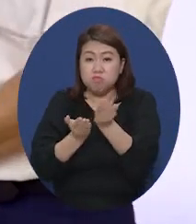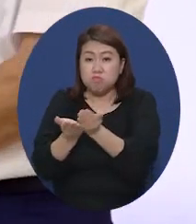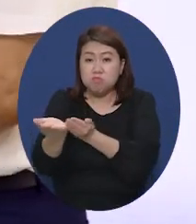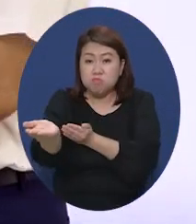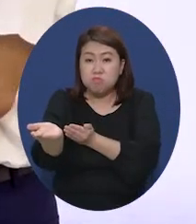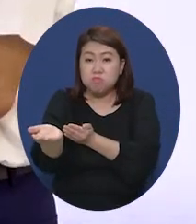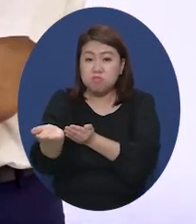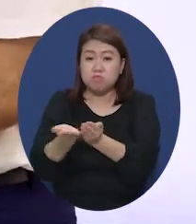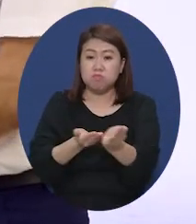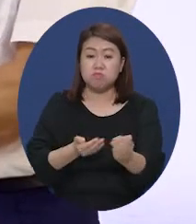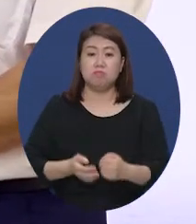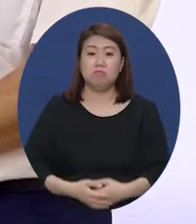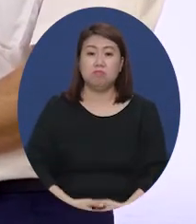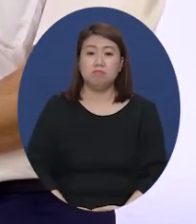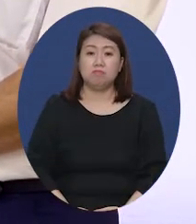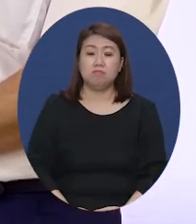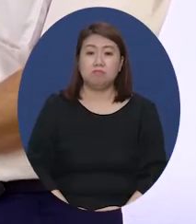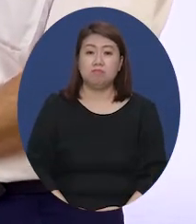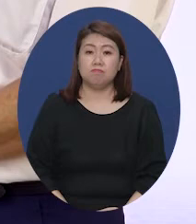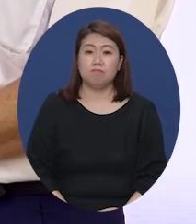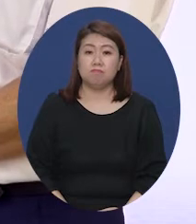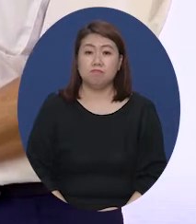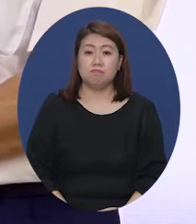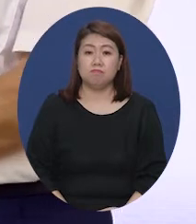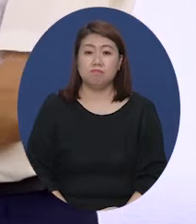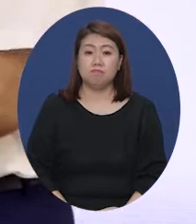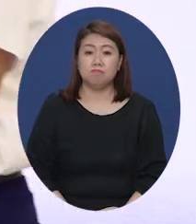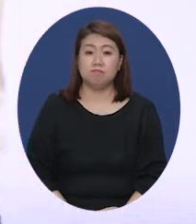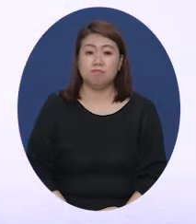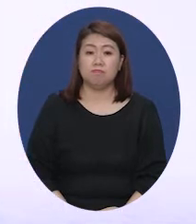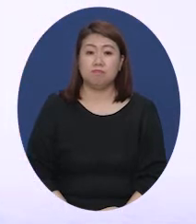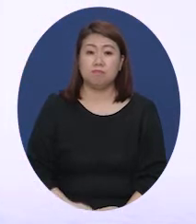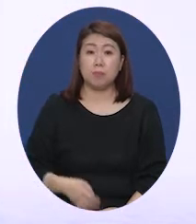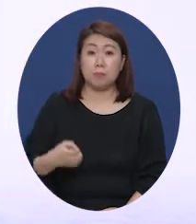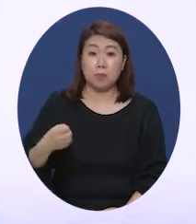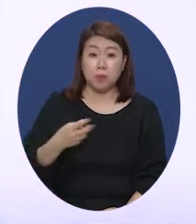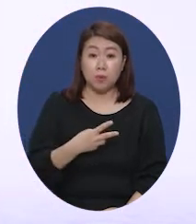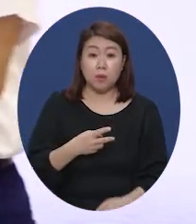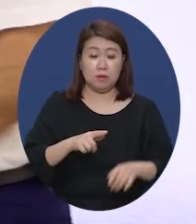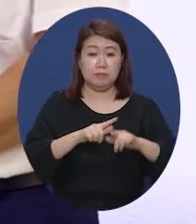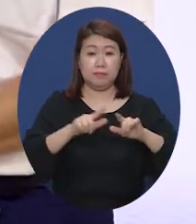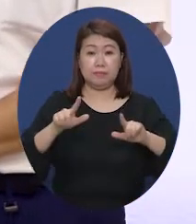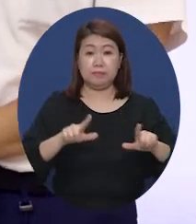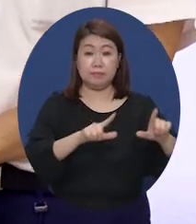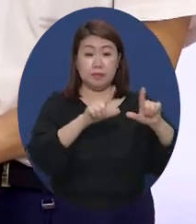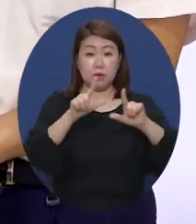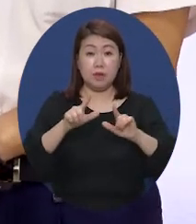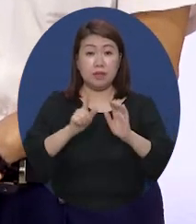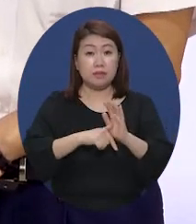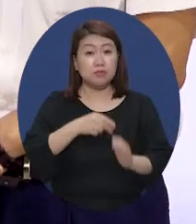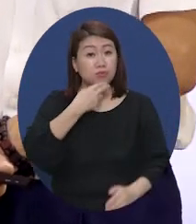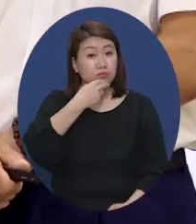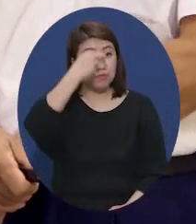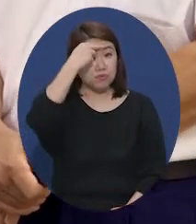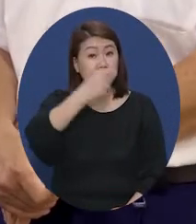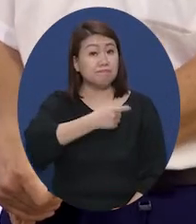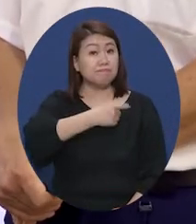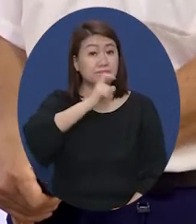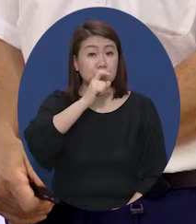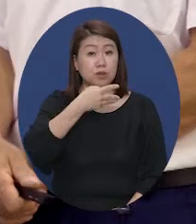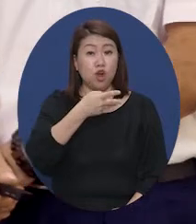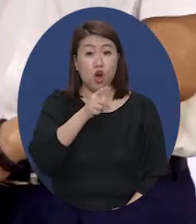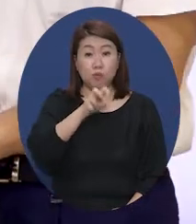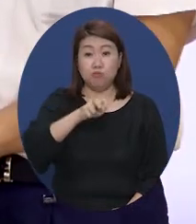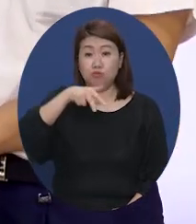그죠? 그래서 이제 그걸로 충당하게 되는데, 자, 그 다음에 그 사람들도 일상생활 하다 보면 술을 마실 때가